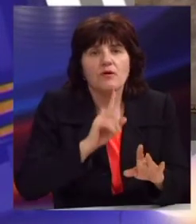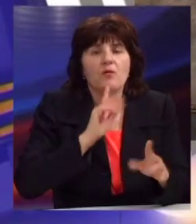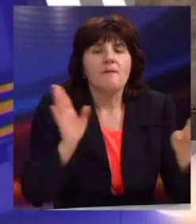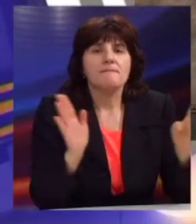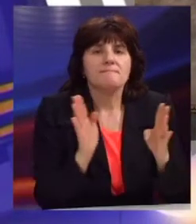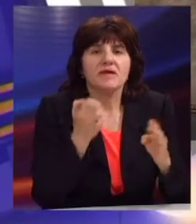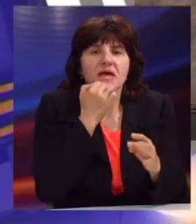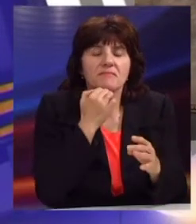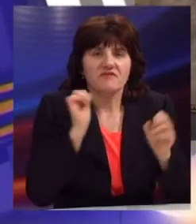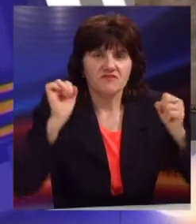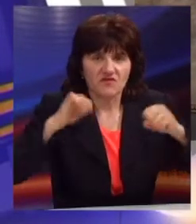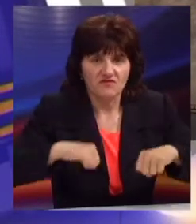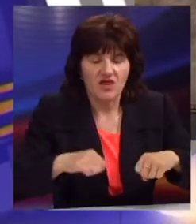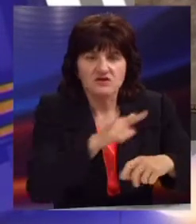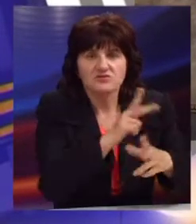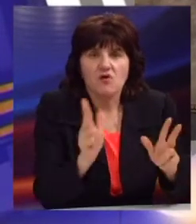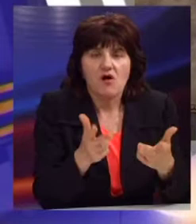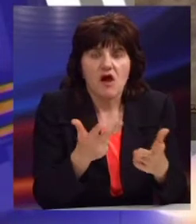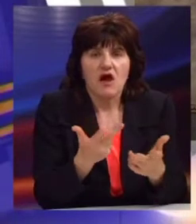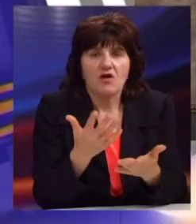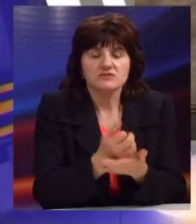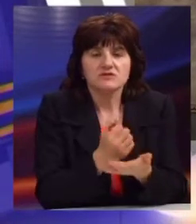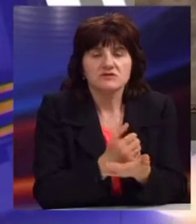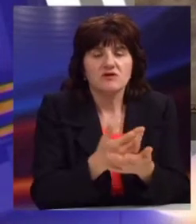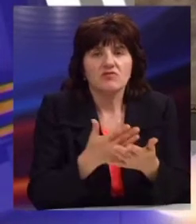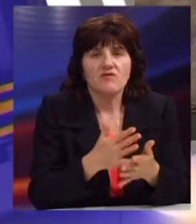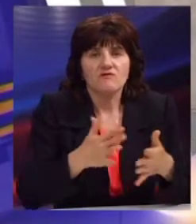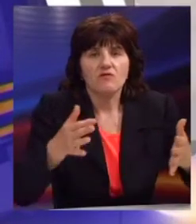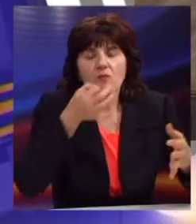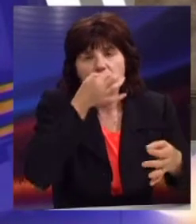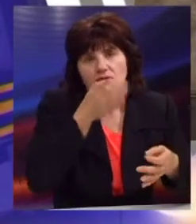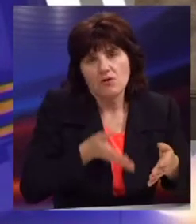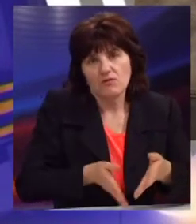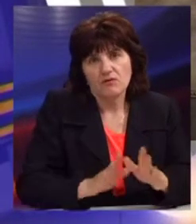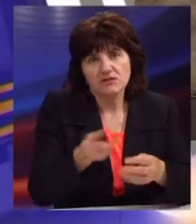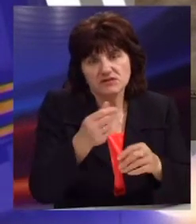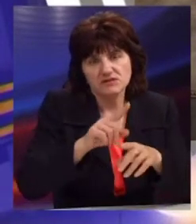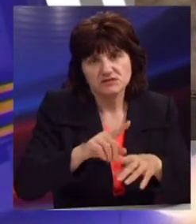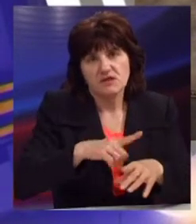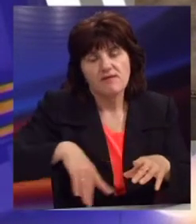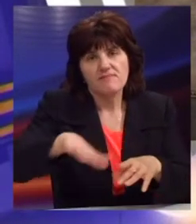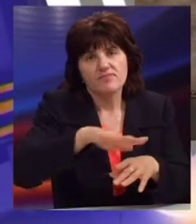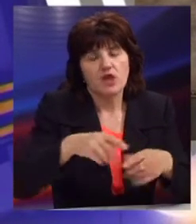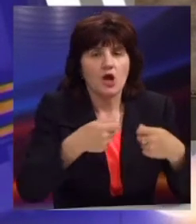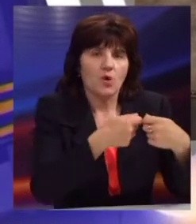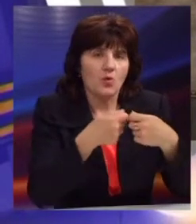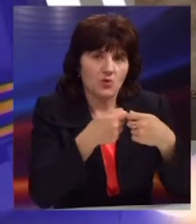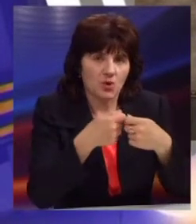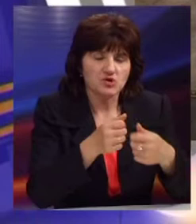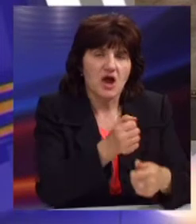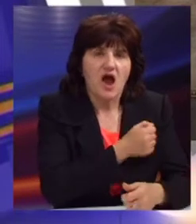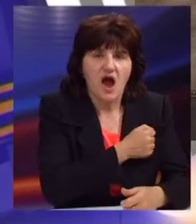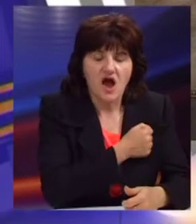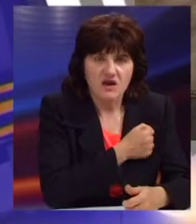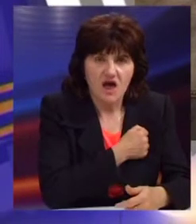poljoprivrednim proizvođačima da mogu da artikulišu svoje osnovne potrebe i zahteve. Jer samo postojanje udruženja je već garancija da